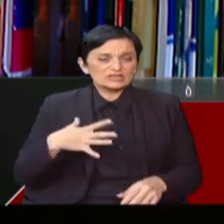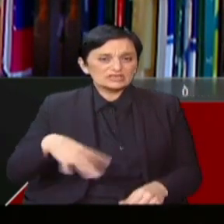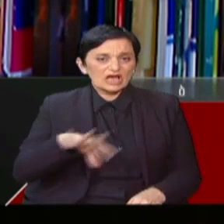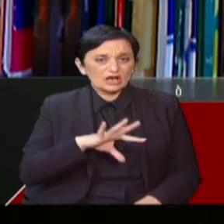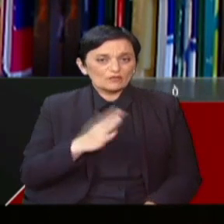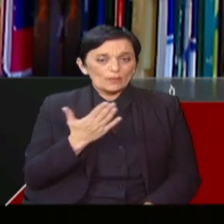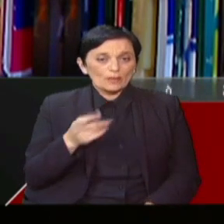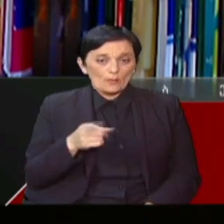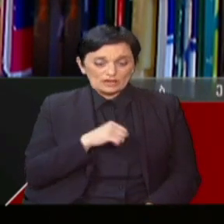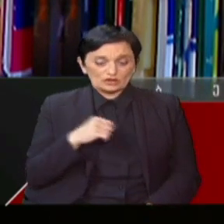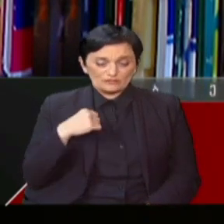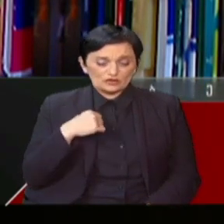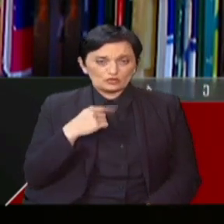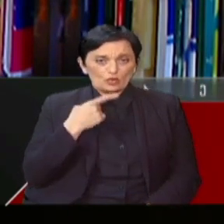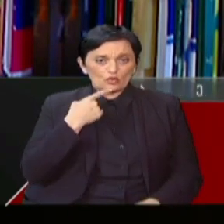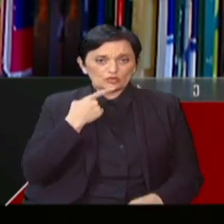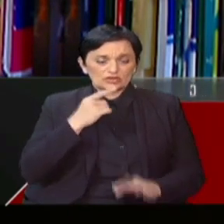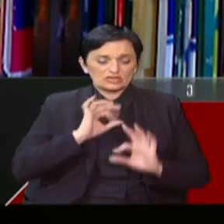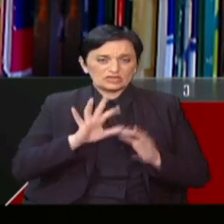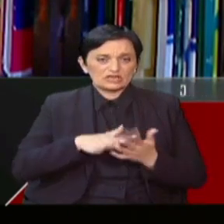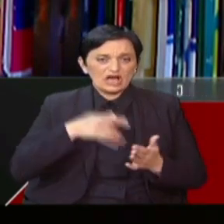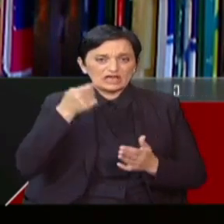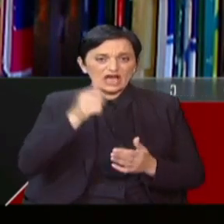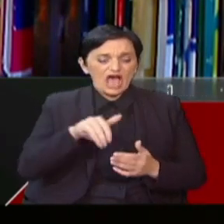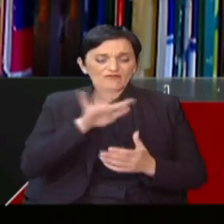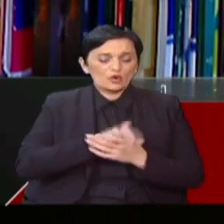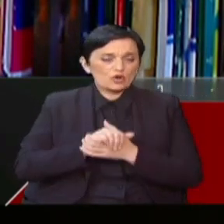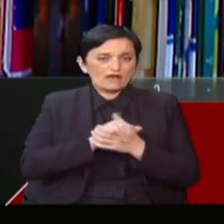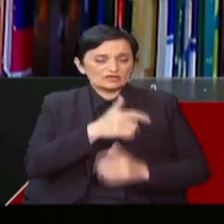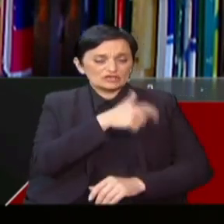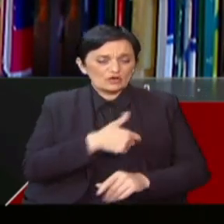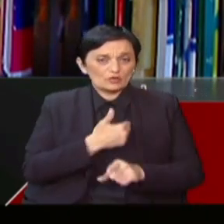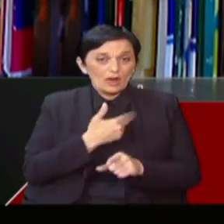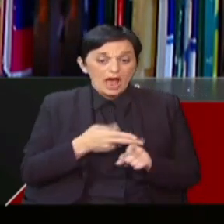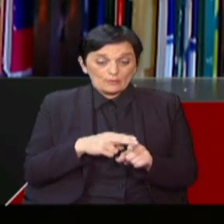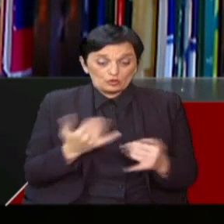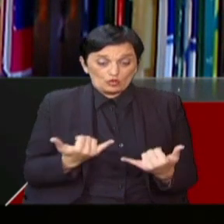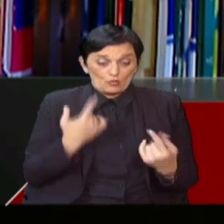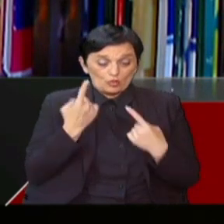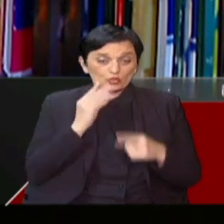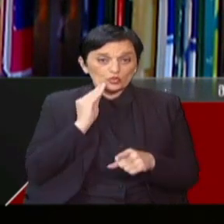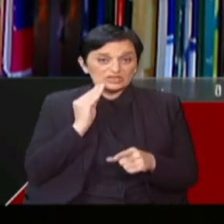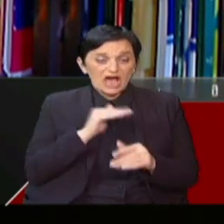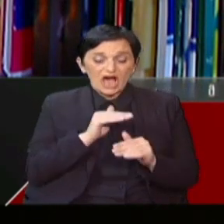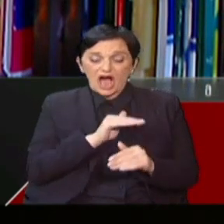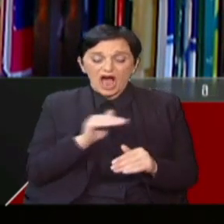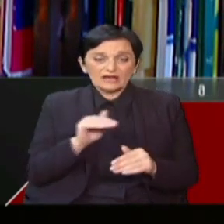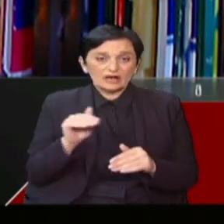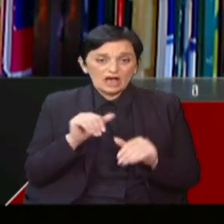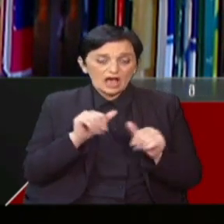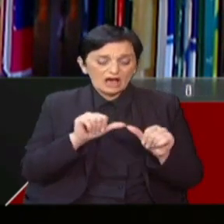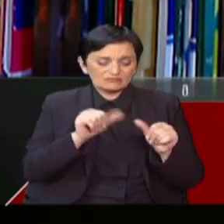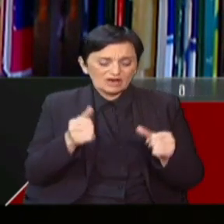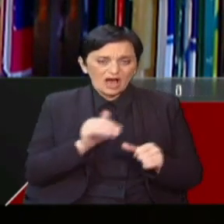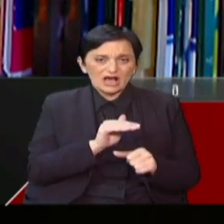საქართველოს, რომელმაც თავად განაცხადა, რომ სურს ევროკავშირის წევრობა. ამიტომ მოცემულობაში, როდესაც ხდება არაფორმალური შეხვედრა